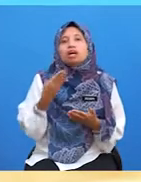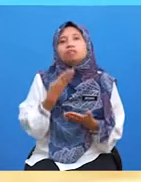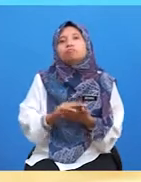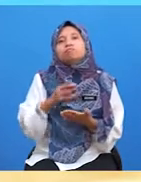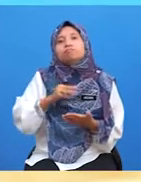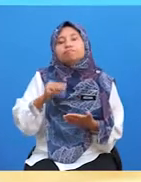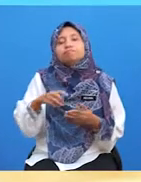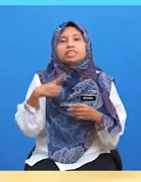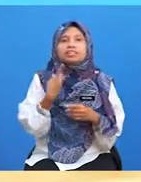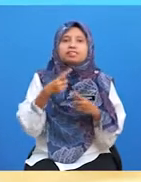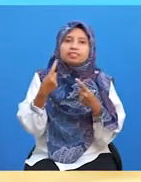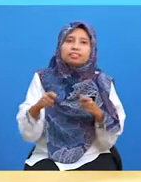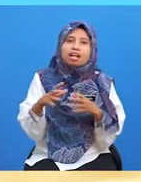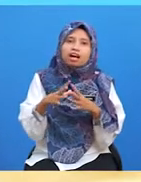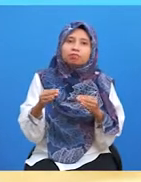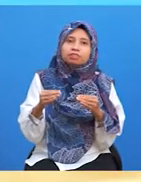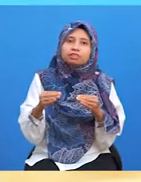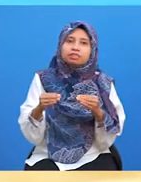pun selesai mengkaji